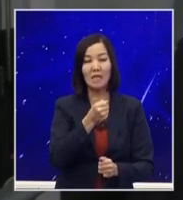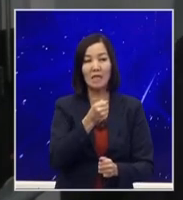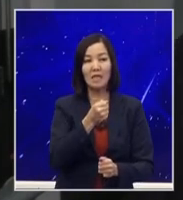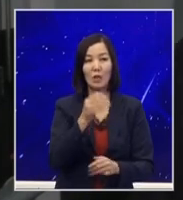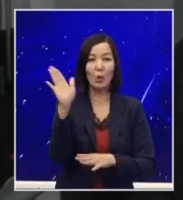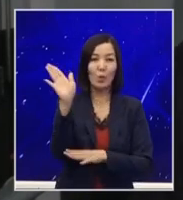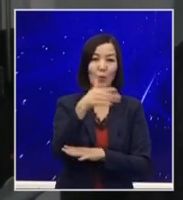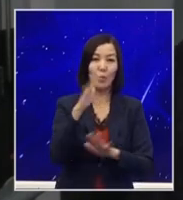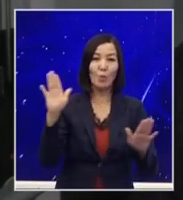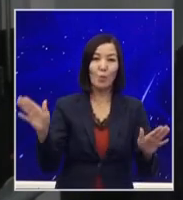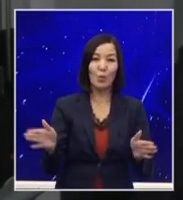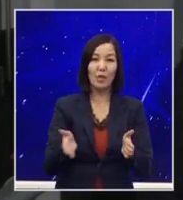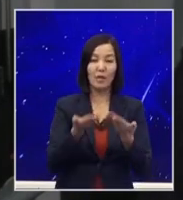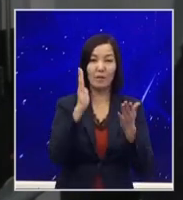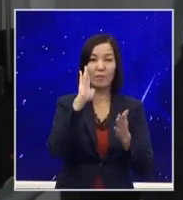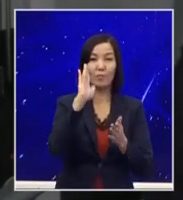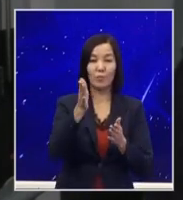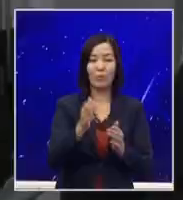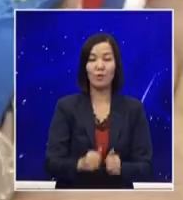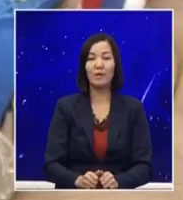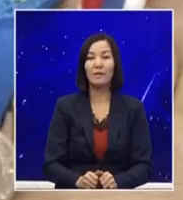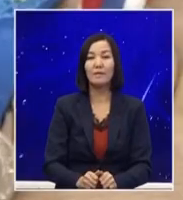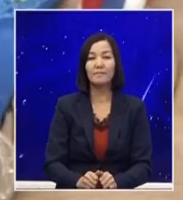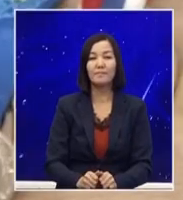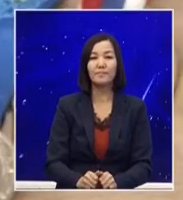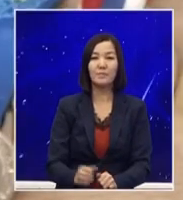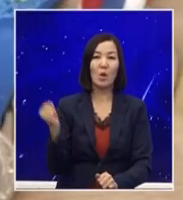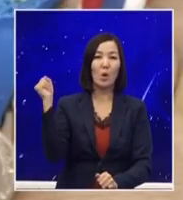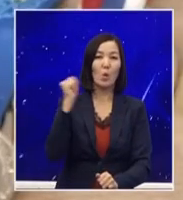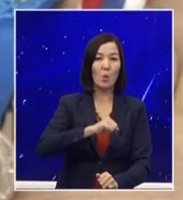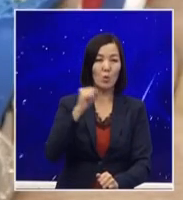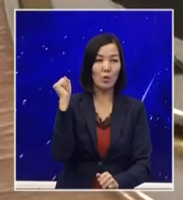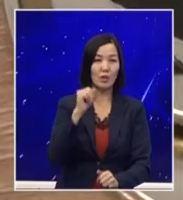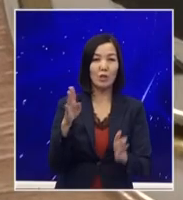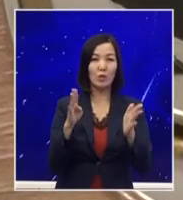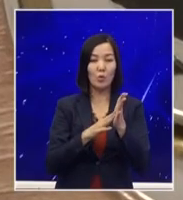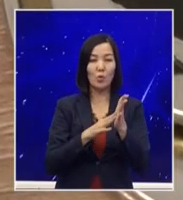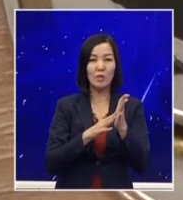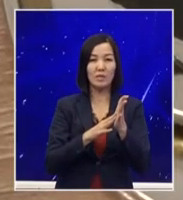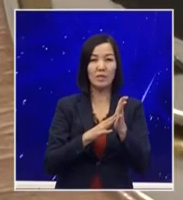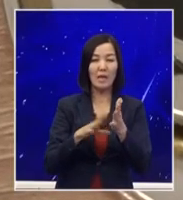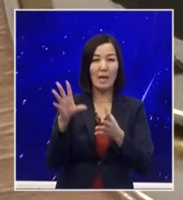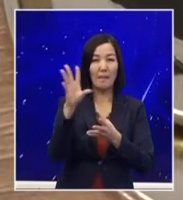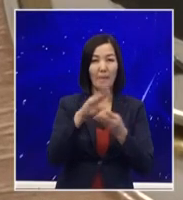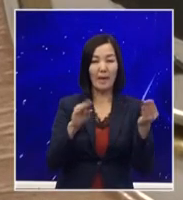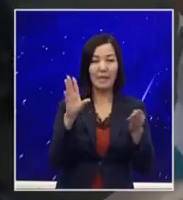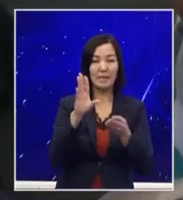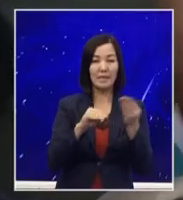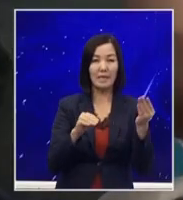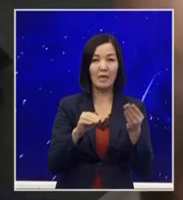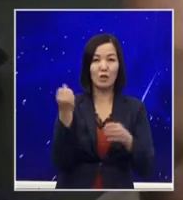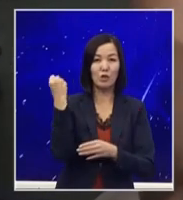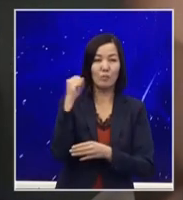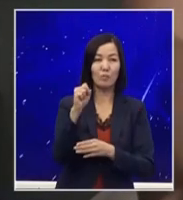Қазақстанның туын көкке көтергім келеді. Қол күрестен Азияның 9 мәрте чемпионы. 60 жасында 32